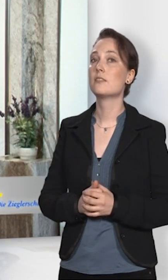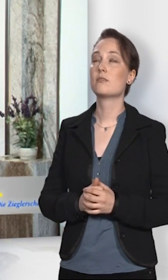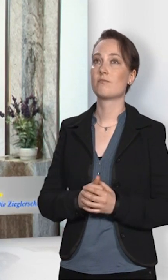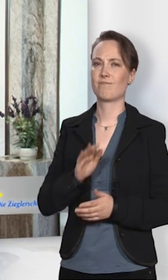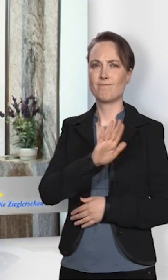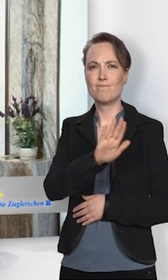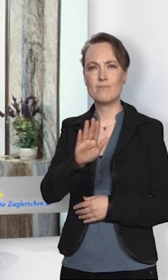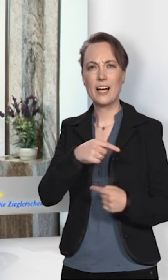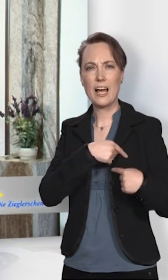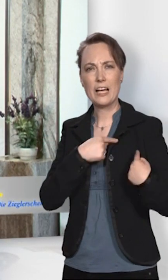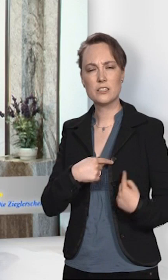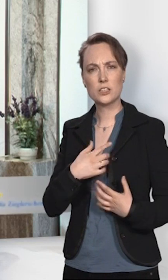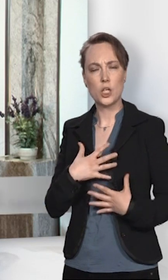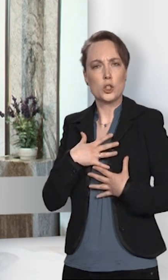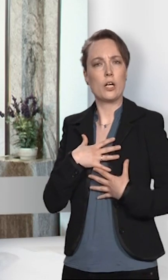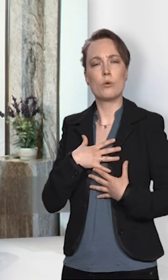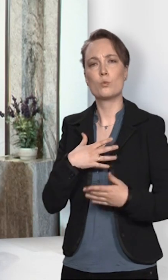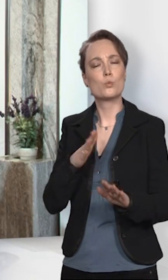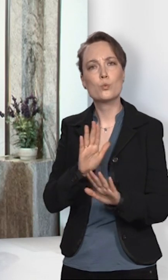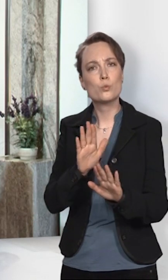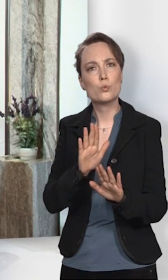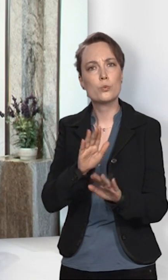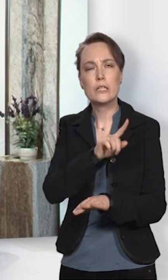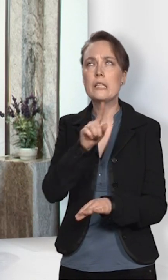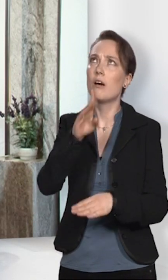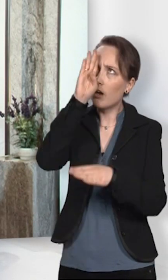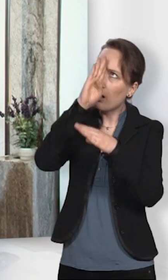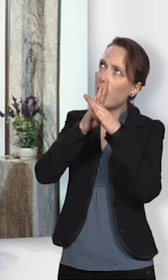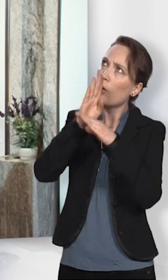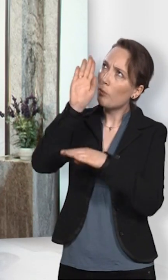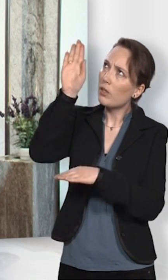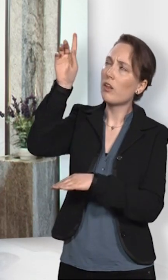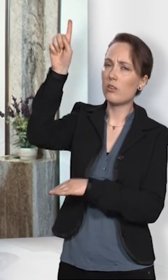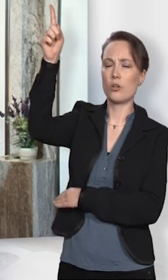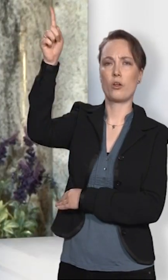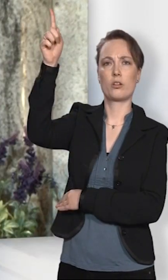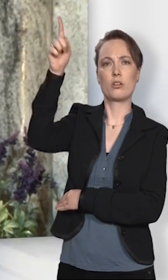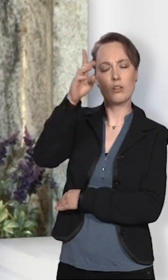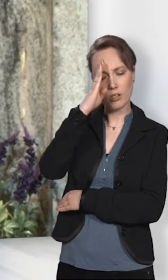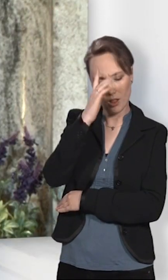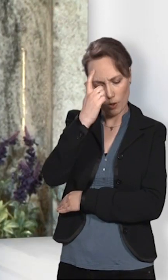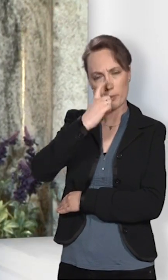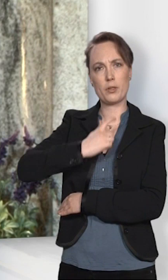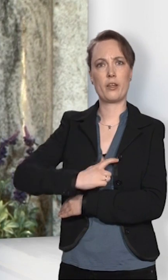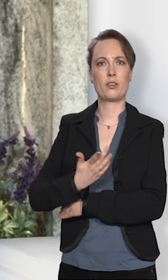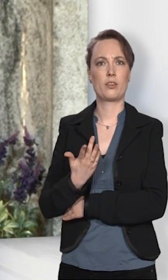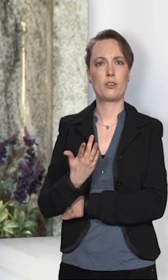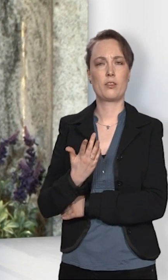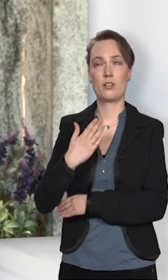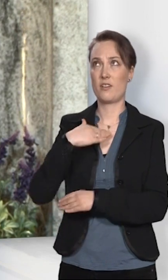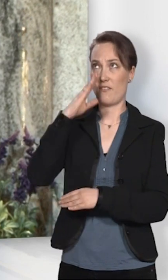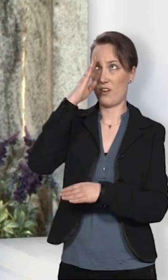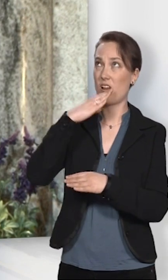Euer Herz erschrecke nicht. Glaubt an Gott und glaubt an mich. In meines Vaters